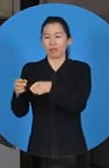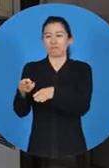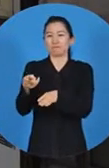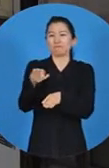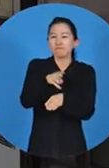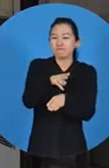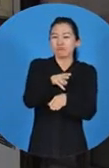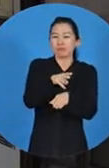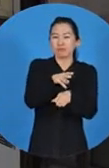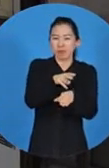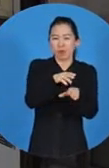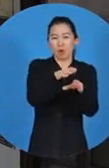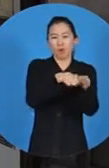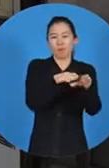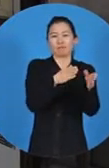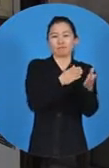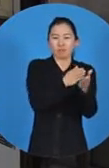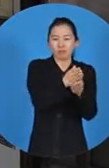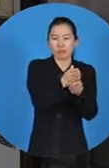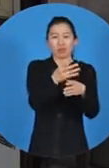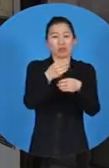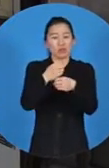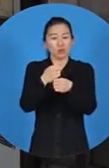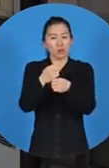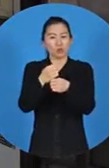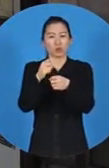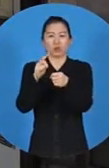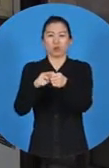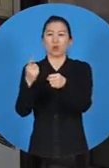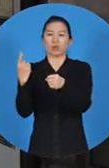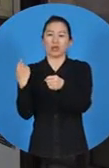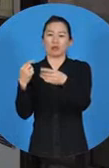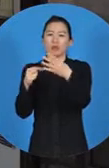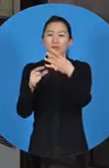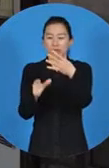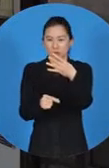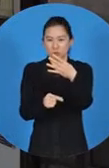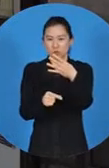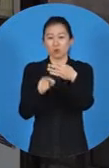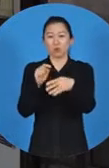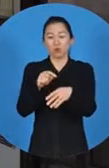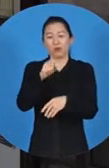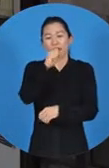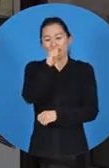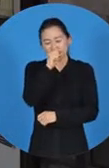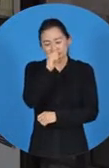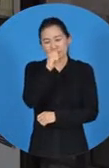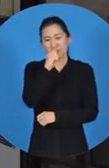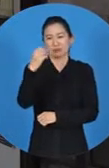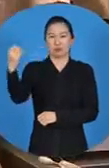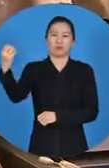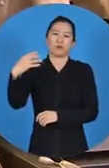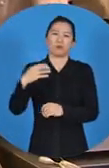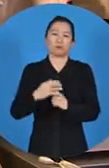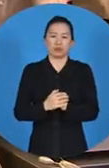と、他のお店に比べて。そのこう転換したことが評価してもらったって言ってましたね。は